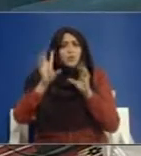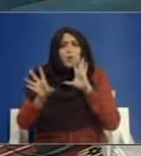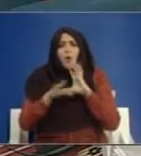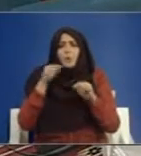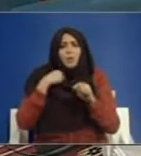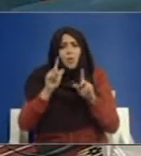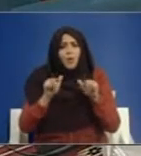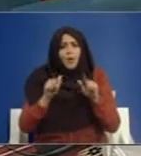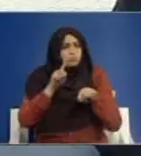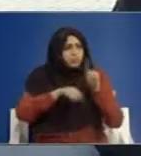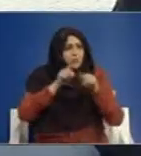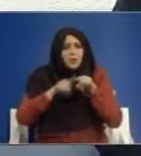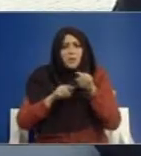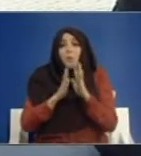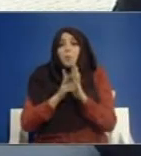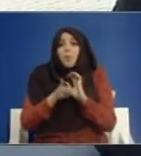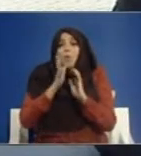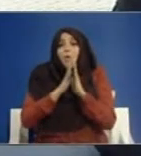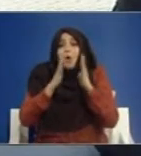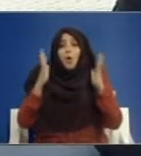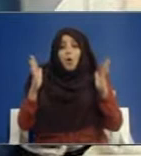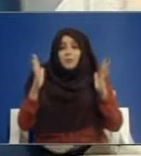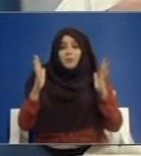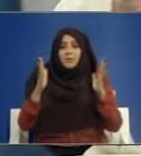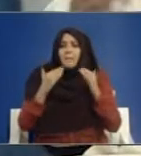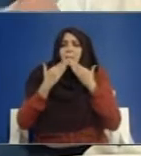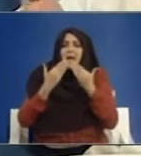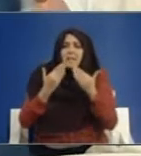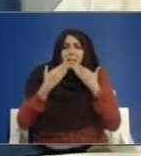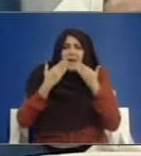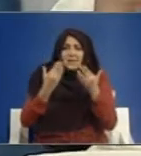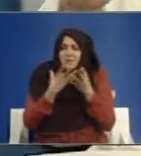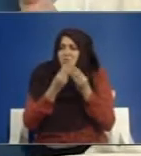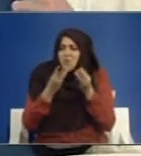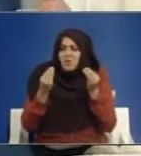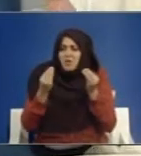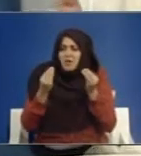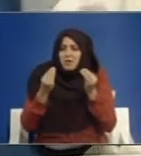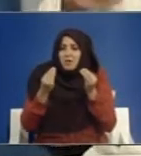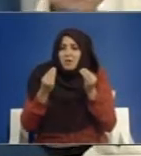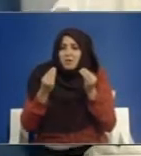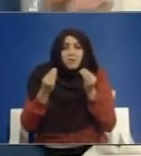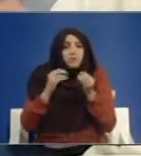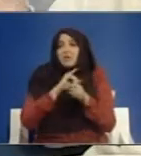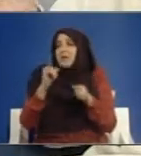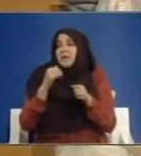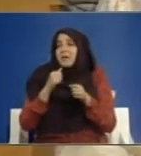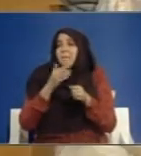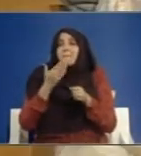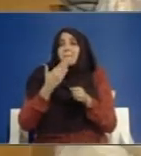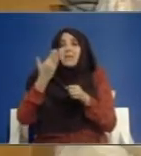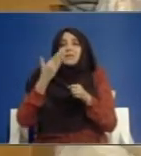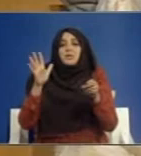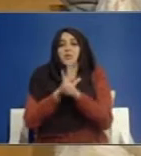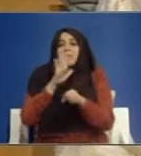سبحانه، يعني أكبر نعمة، مهما شكرنا مهما حمدنا مهما ثنينا لا نؤدي حقها.